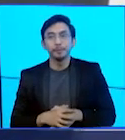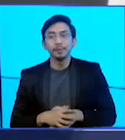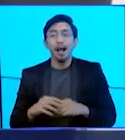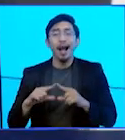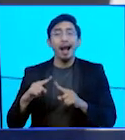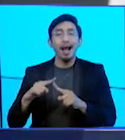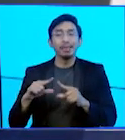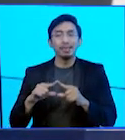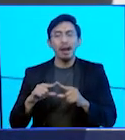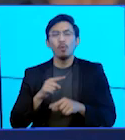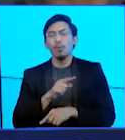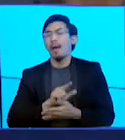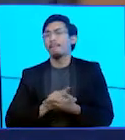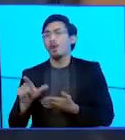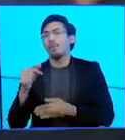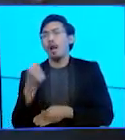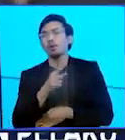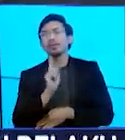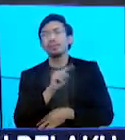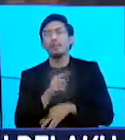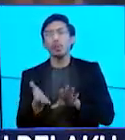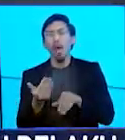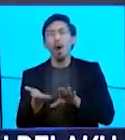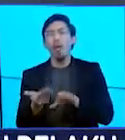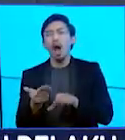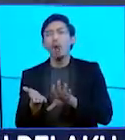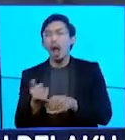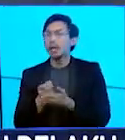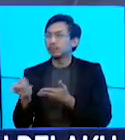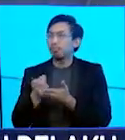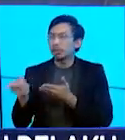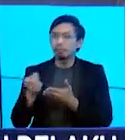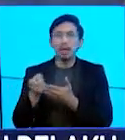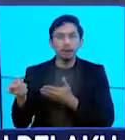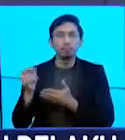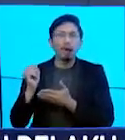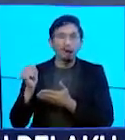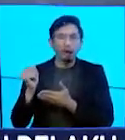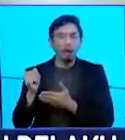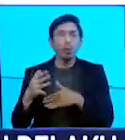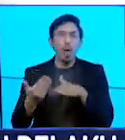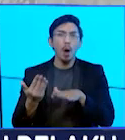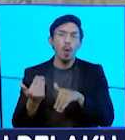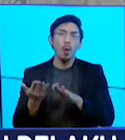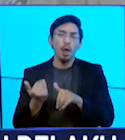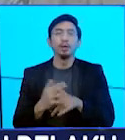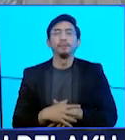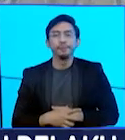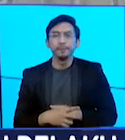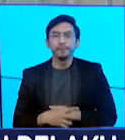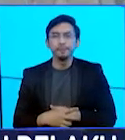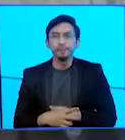pelaku karena pelaku diduga telah berulang kali melakukan tindakan pengancaman dan pencemaran nama baik kepada Atta dan keluarga. Dari